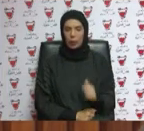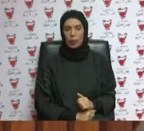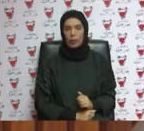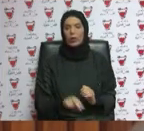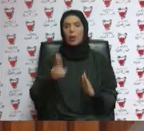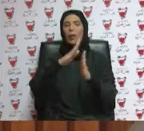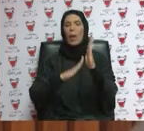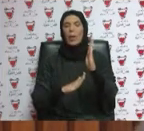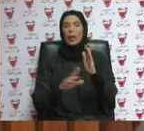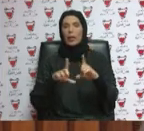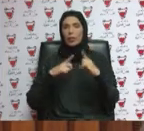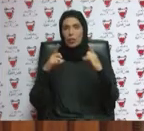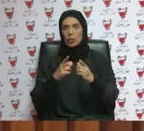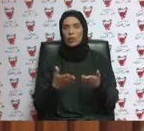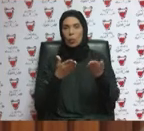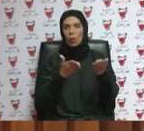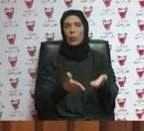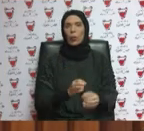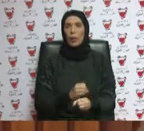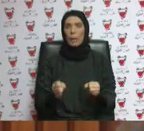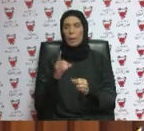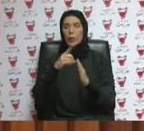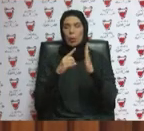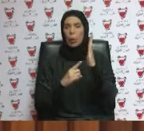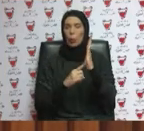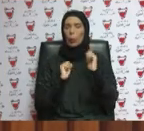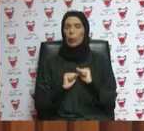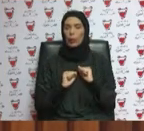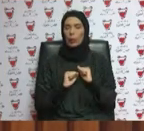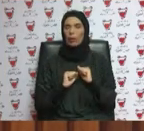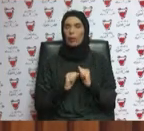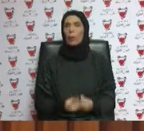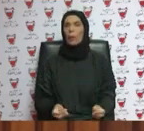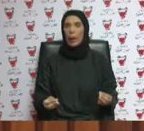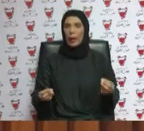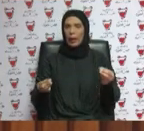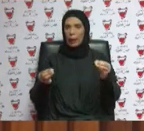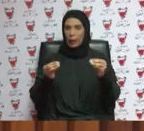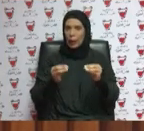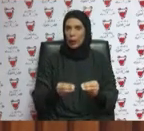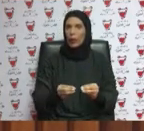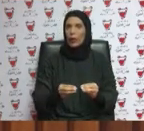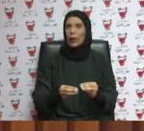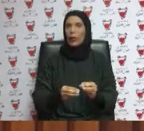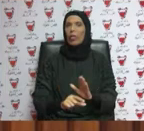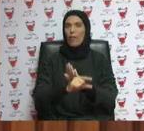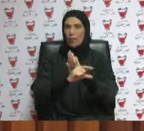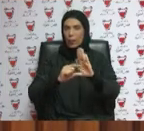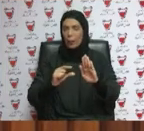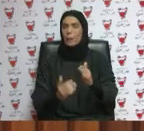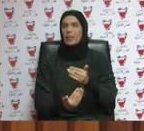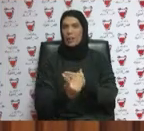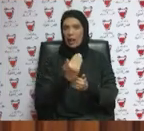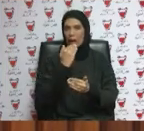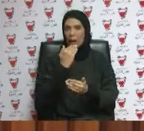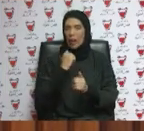تقرير لجنة الخدمات بخصوص مشروع قانون بإضافة بند جديد برقم 3 إلى الفقرة ج